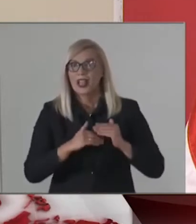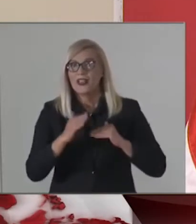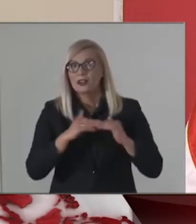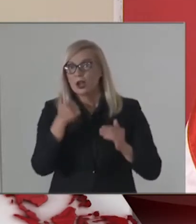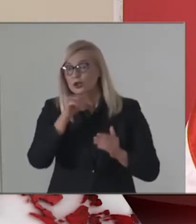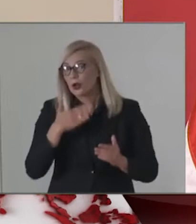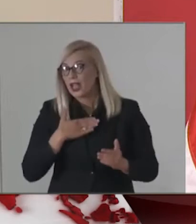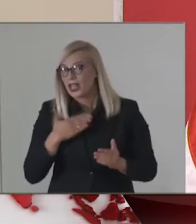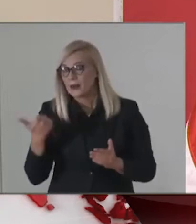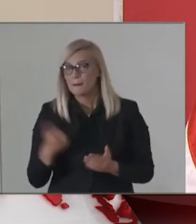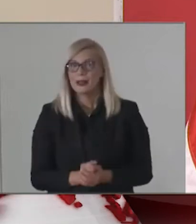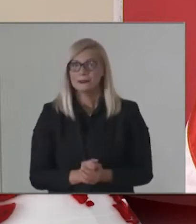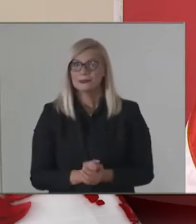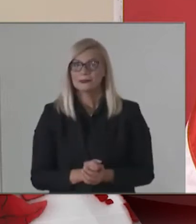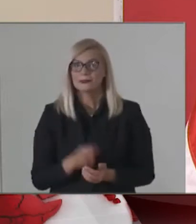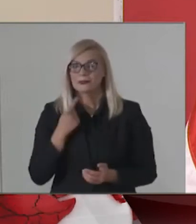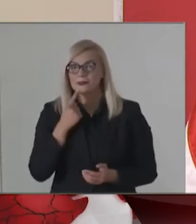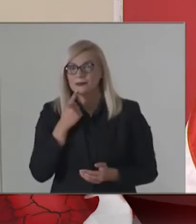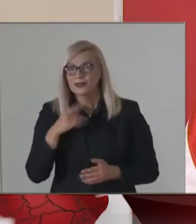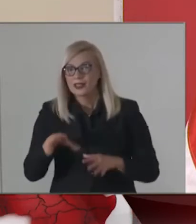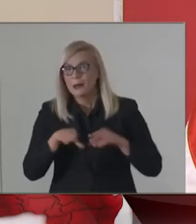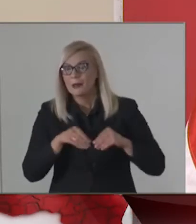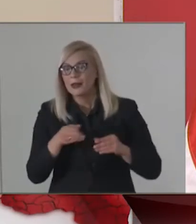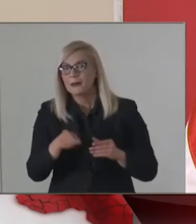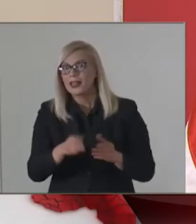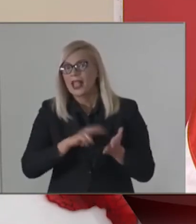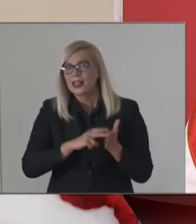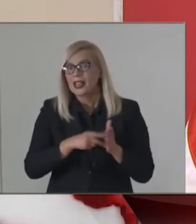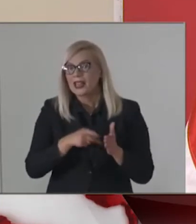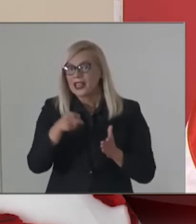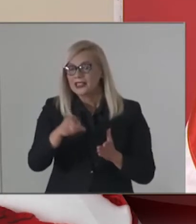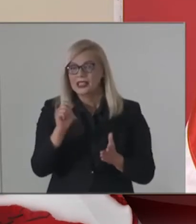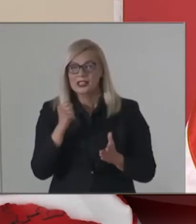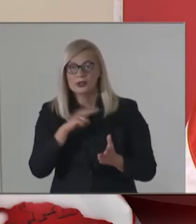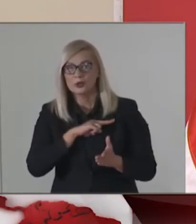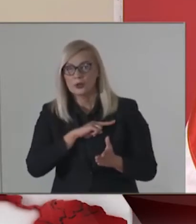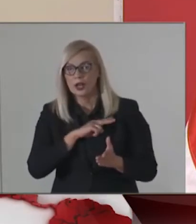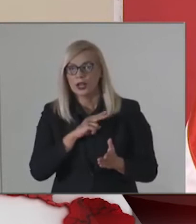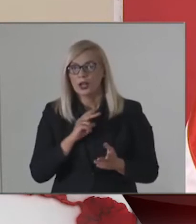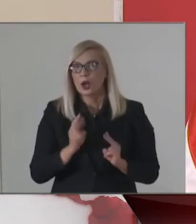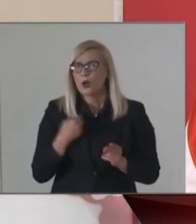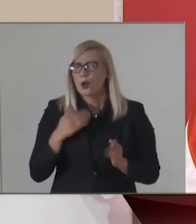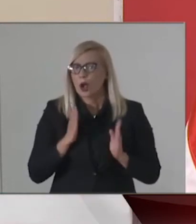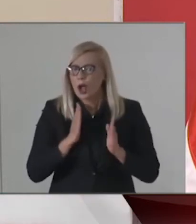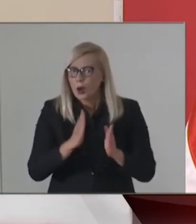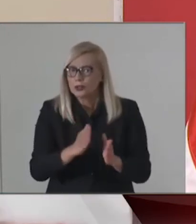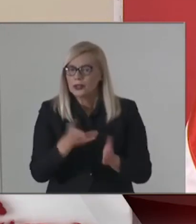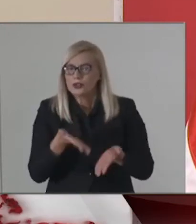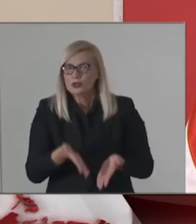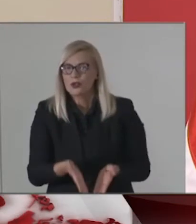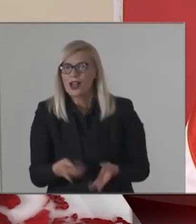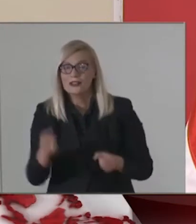што ја има за прием на овие енергетски ресурси, меѓутоа кога одиме натаму со